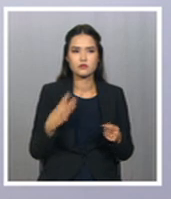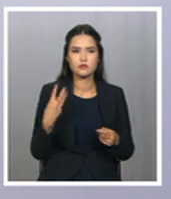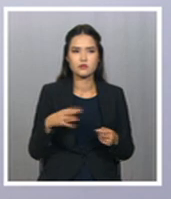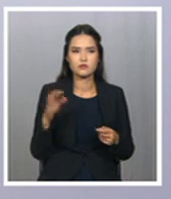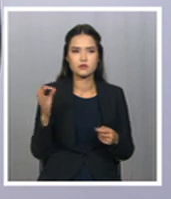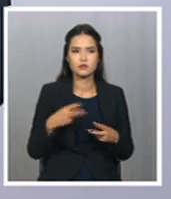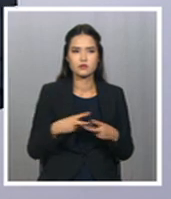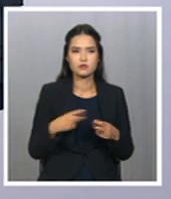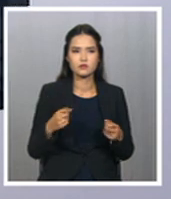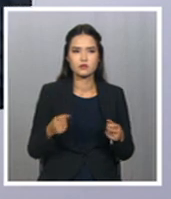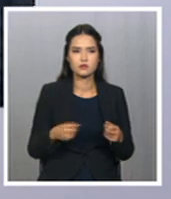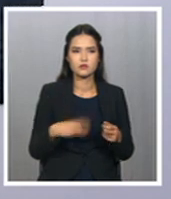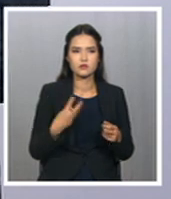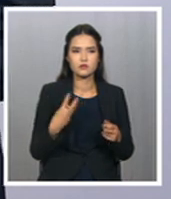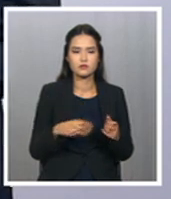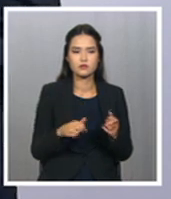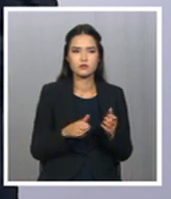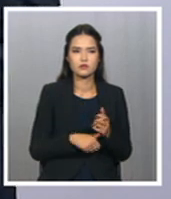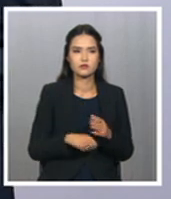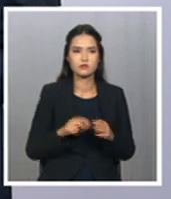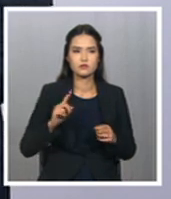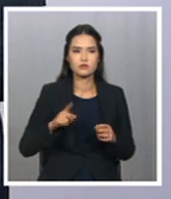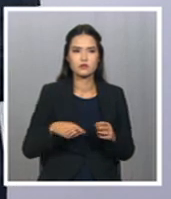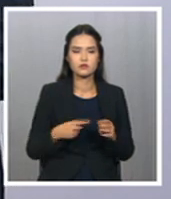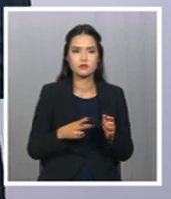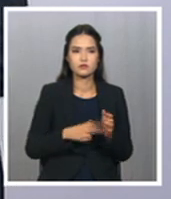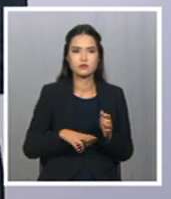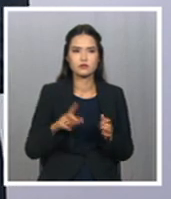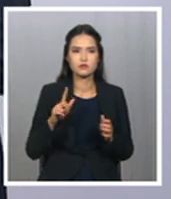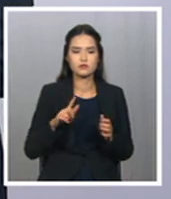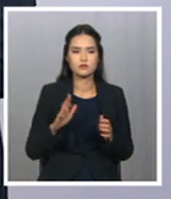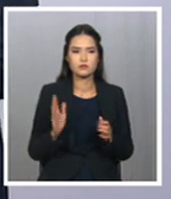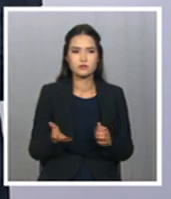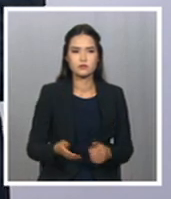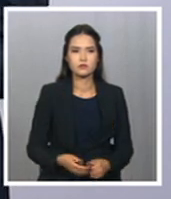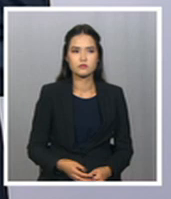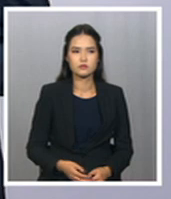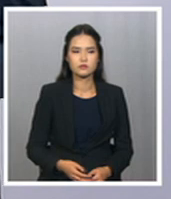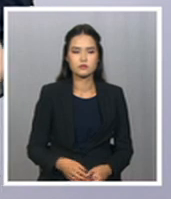алсытамыз. 30-ды және 36,187 градусты. Сонда